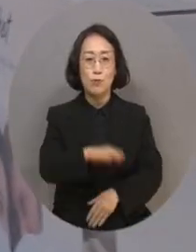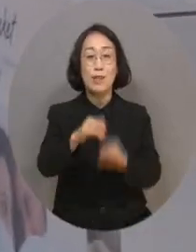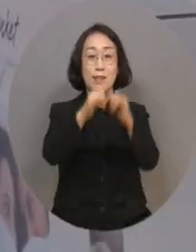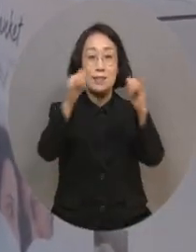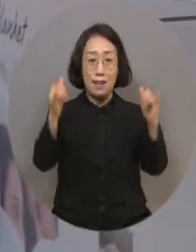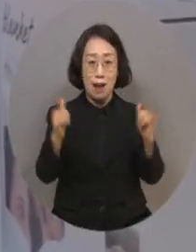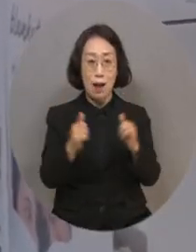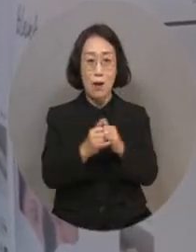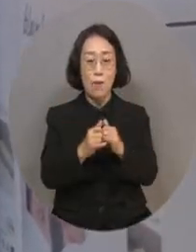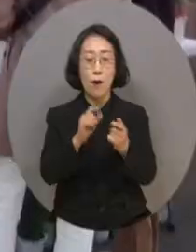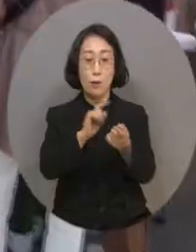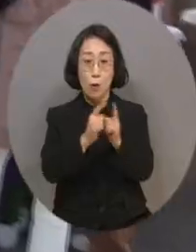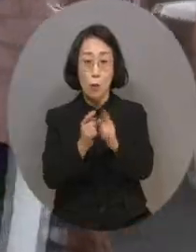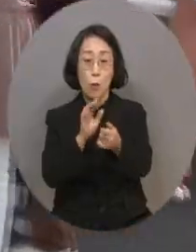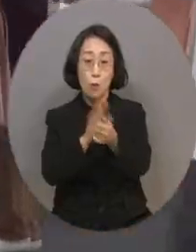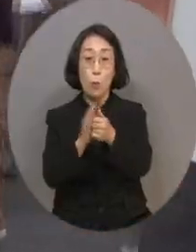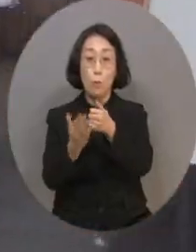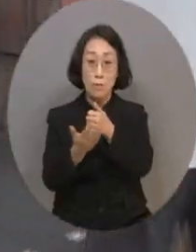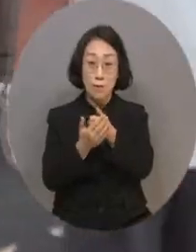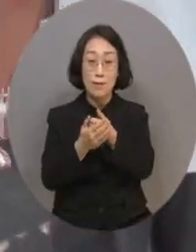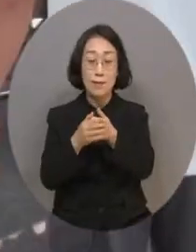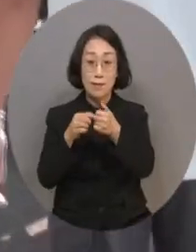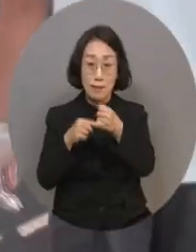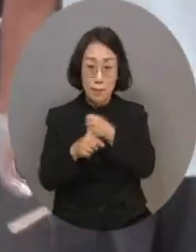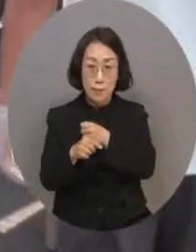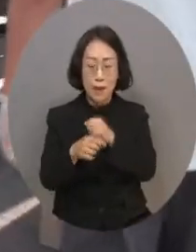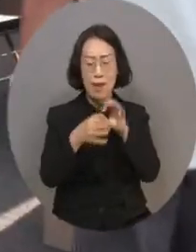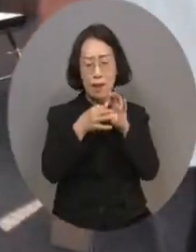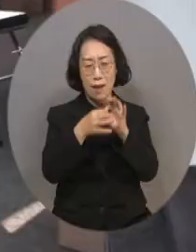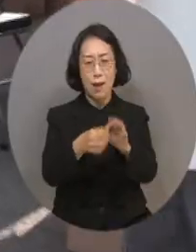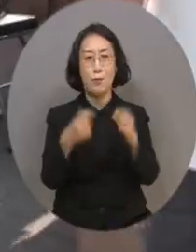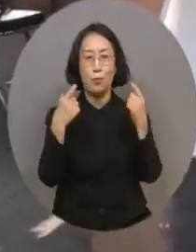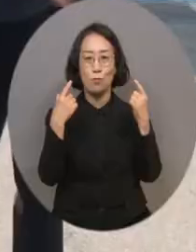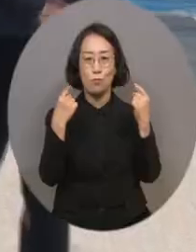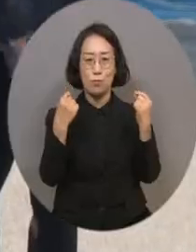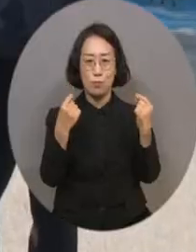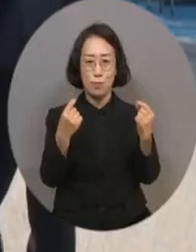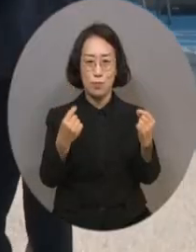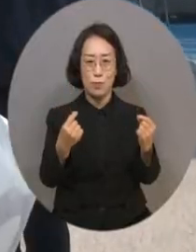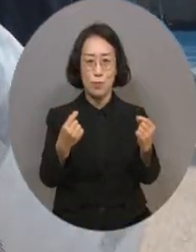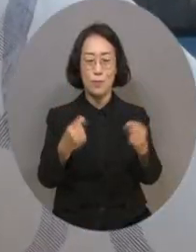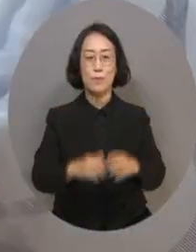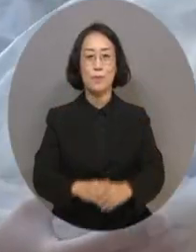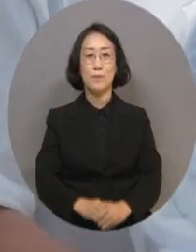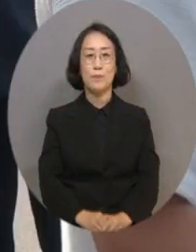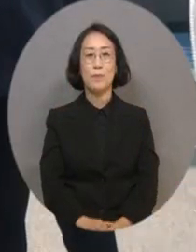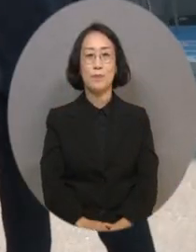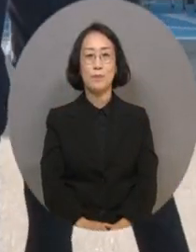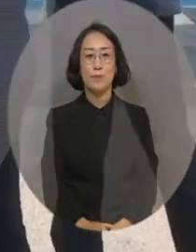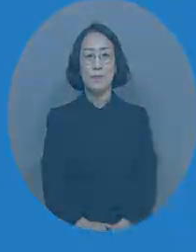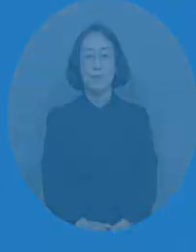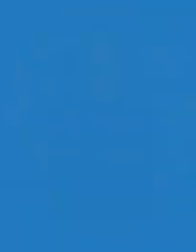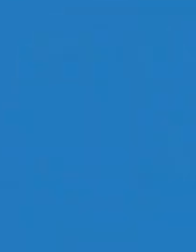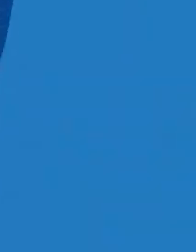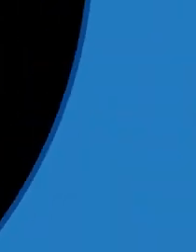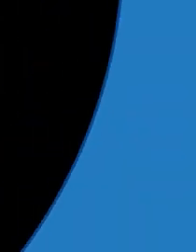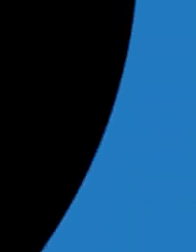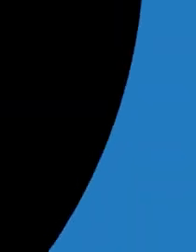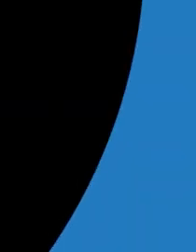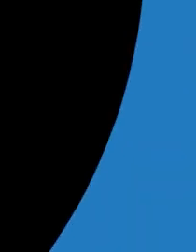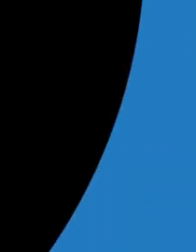사회의 상부상조의 뜻은 이렇게 이어지고 있습니다. 복지TV 경기방송 정선입니다.